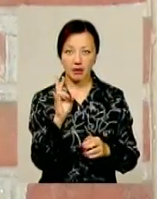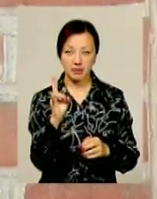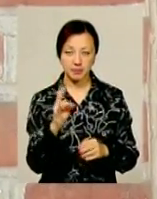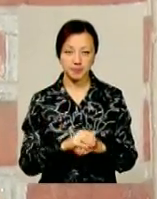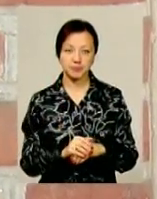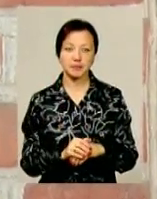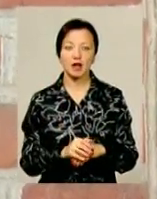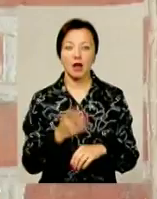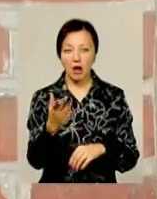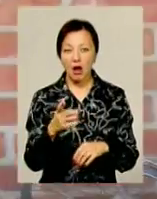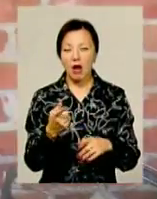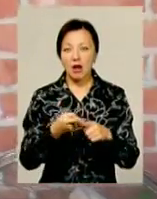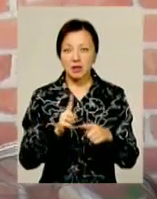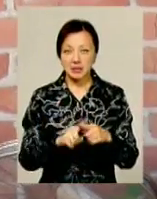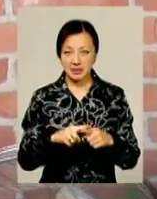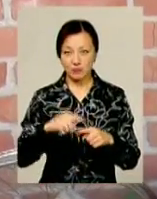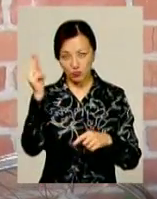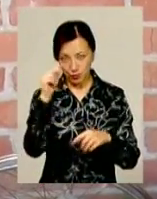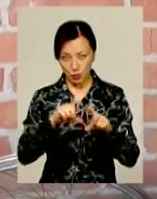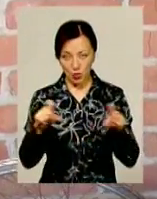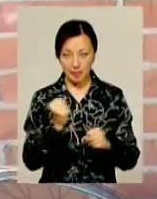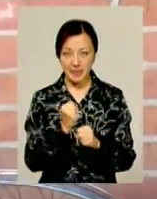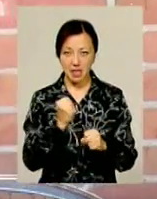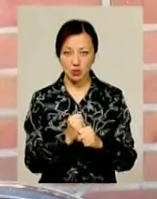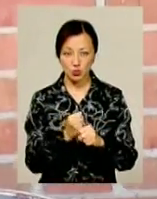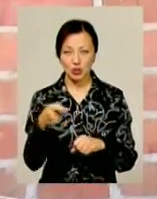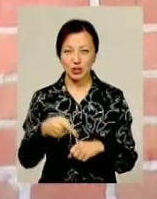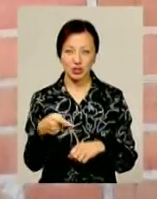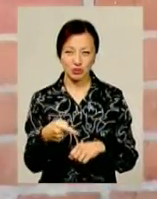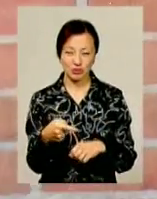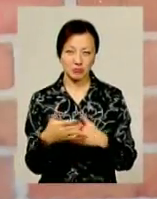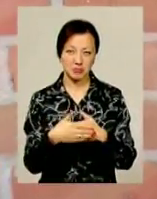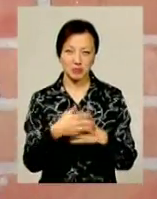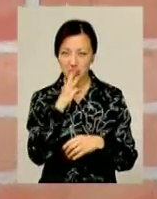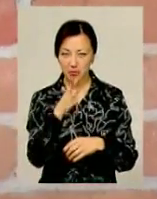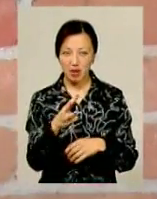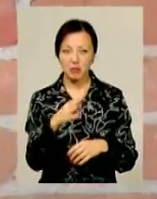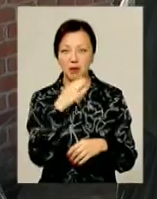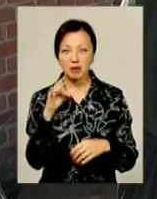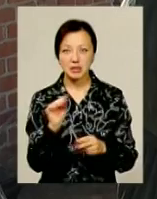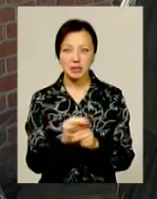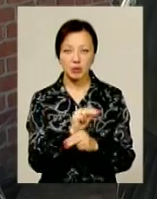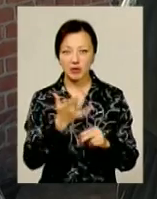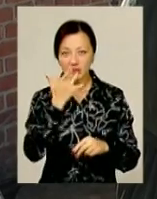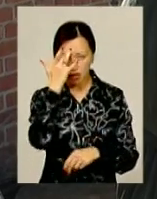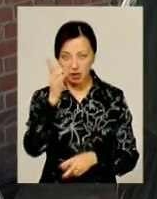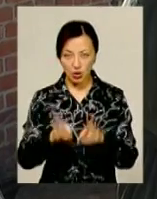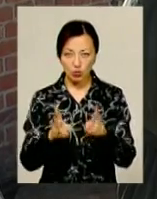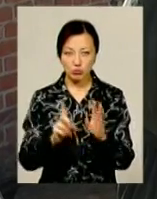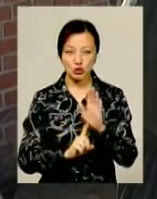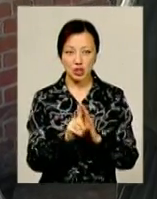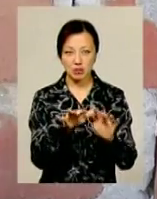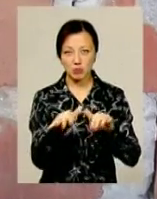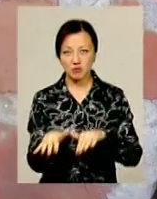Олександр Кусік, який отримає в місцевій школі платню трохи більшу від тисячі гривень, вже не раз робив на своєму обійсті ремонт. У літній кухні, яка почала